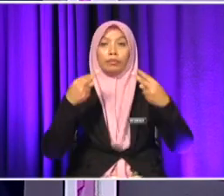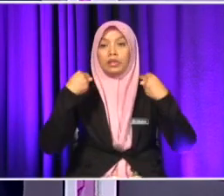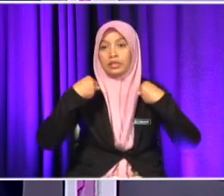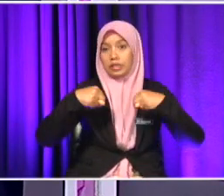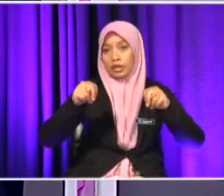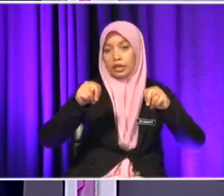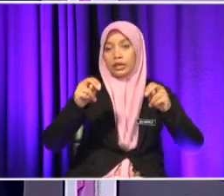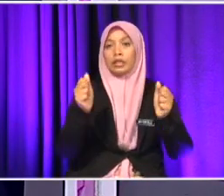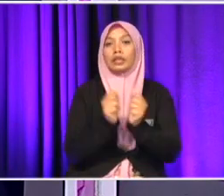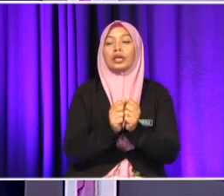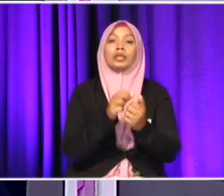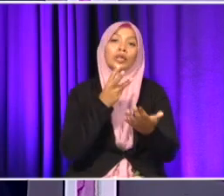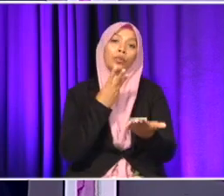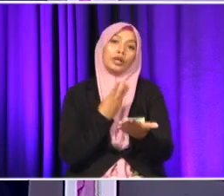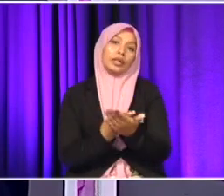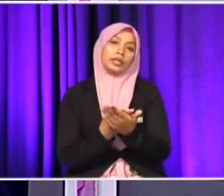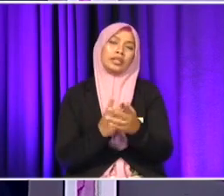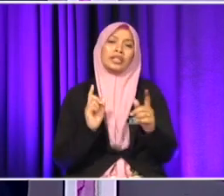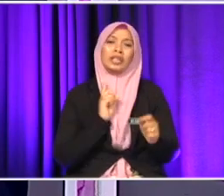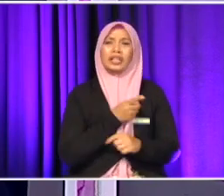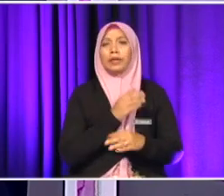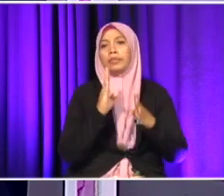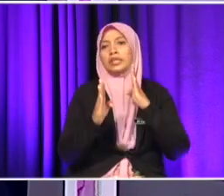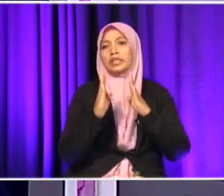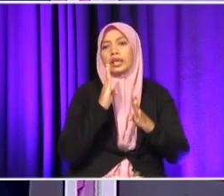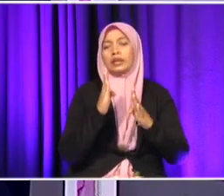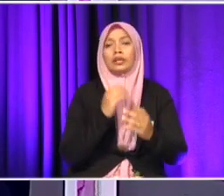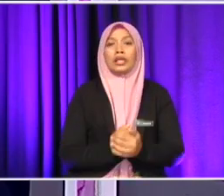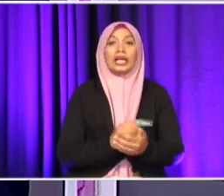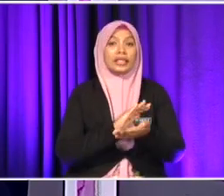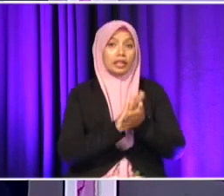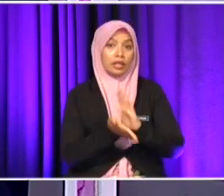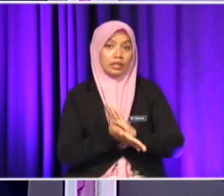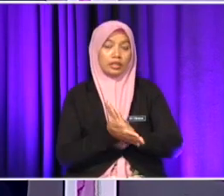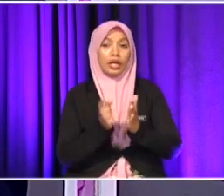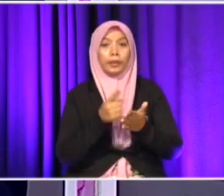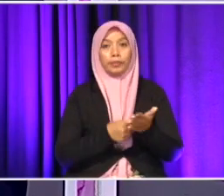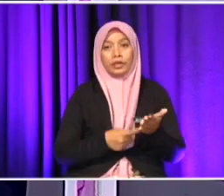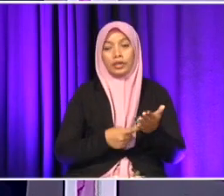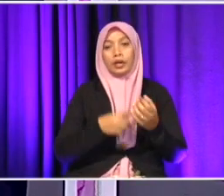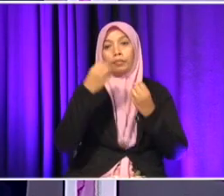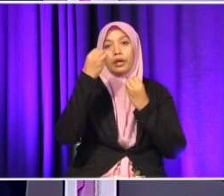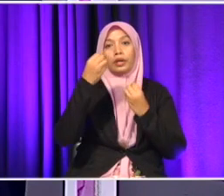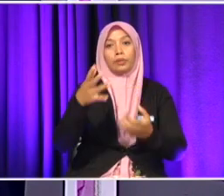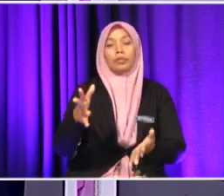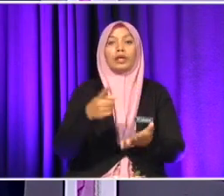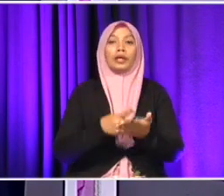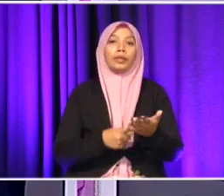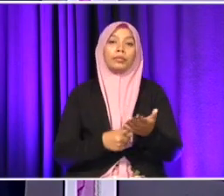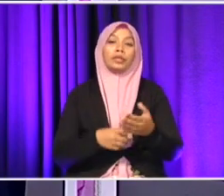dengan keuangan kita tidak membincangkan sebenarnya jadi apa maklumat ataupun jawaban yang tidak